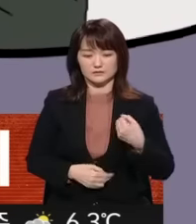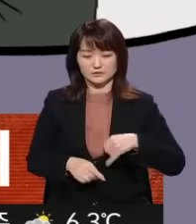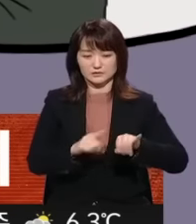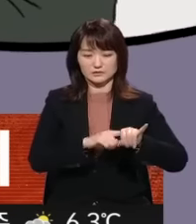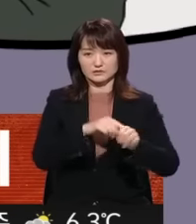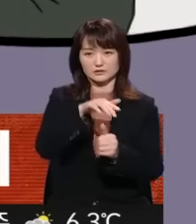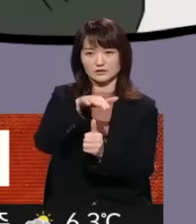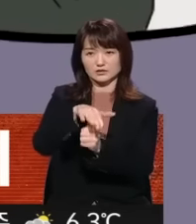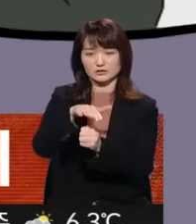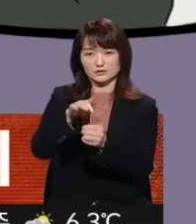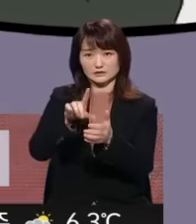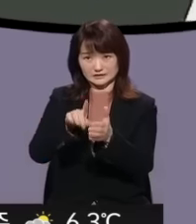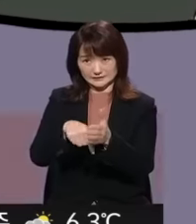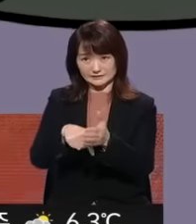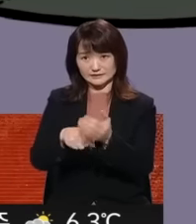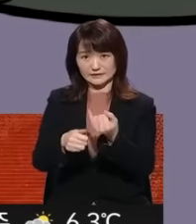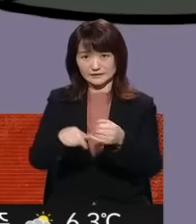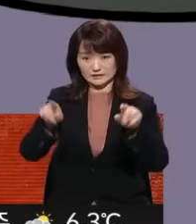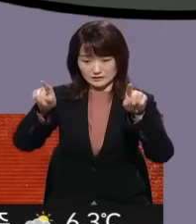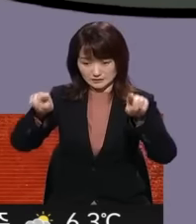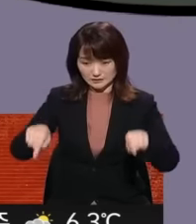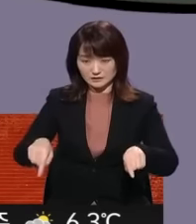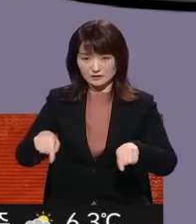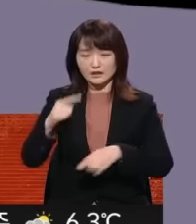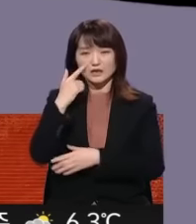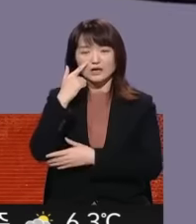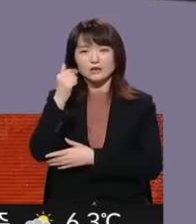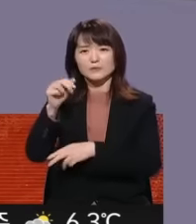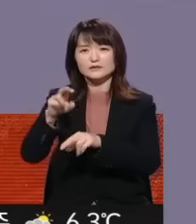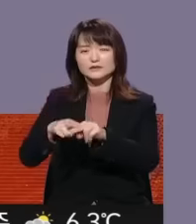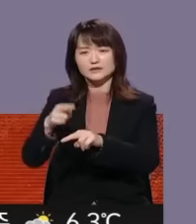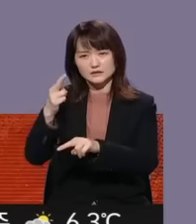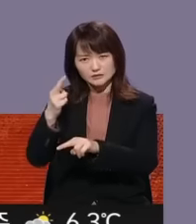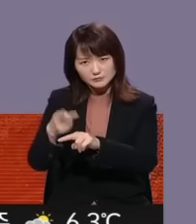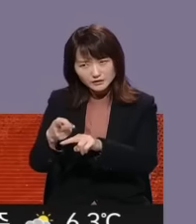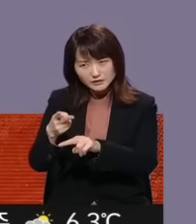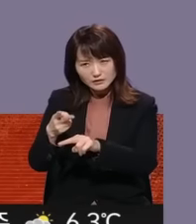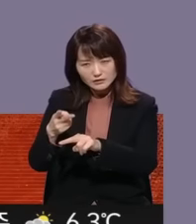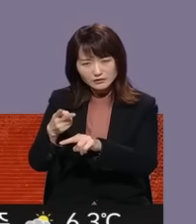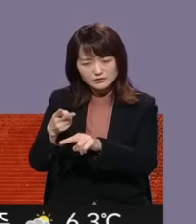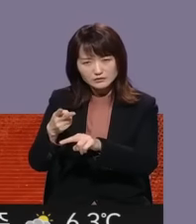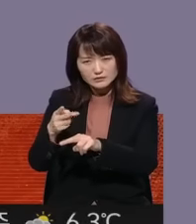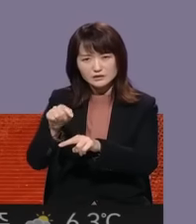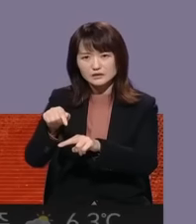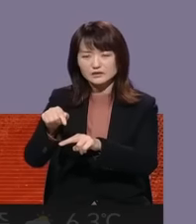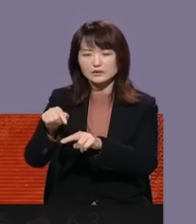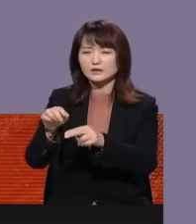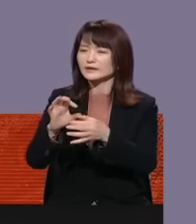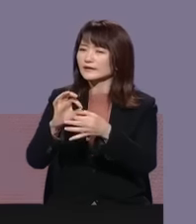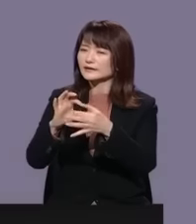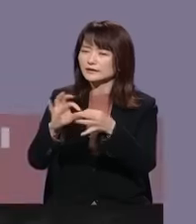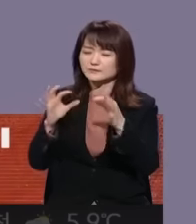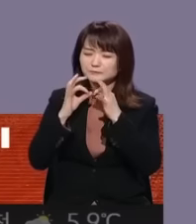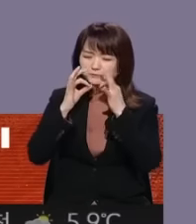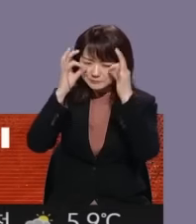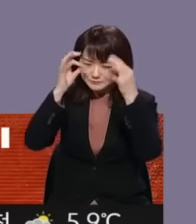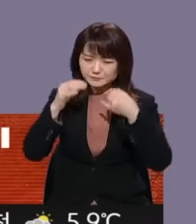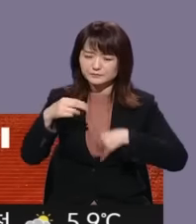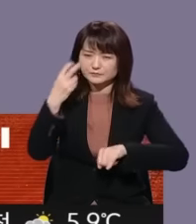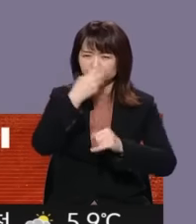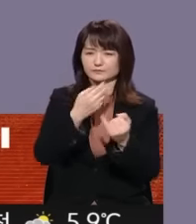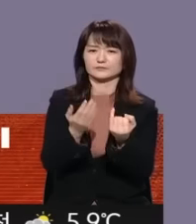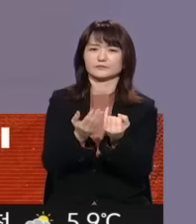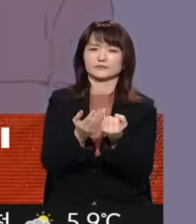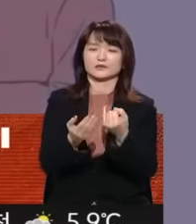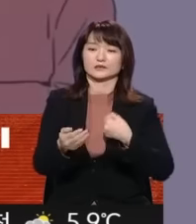어릴 적에 남편이랑 이혼을 했습니다 하지만이 아빠의 빈자리가 느껴지지 않게 굉장히 정성을 다해서 딸을 키웠고 다행히도 딸도 국임없이